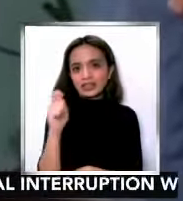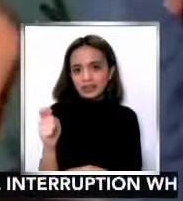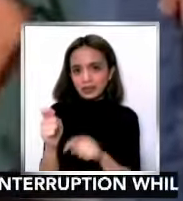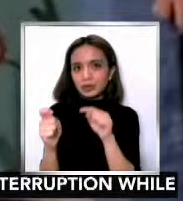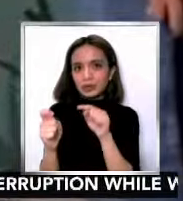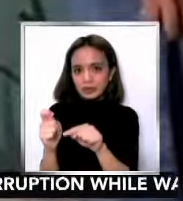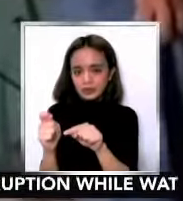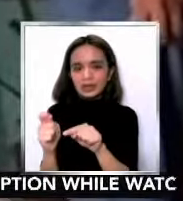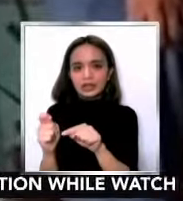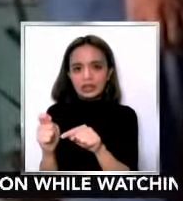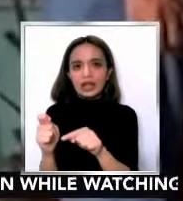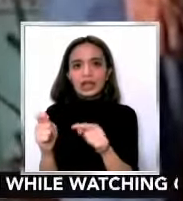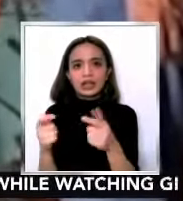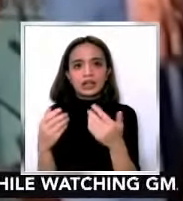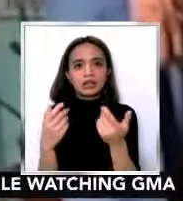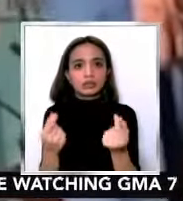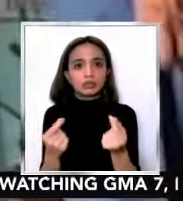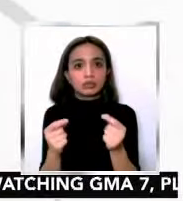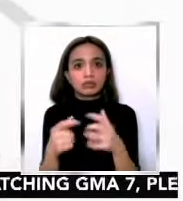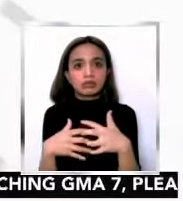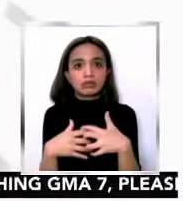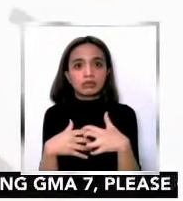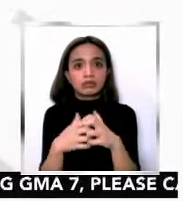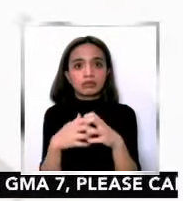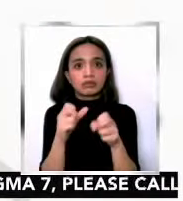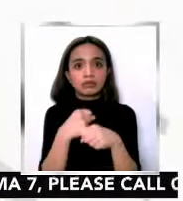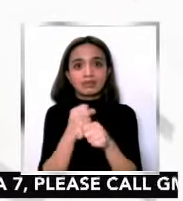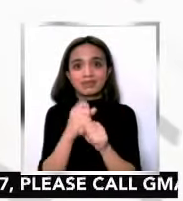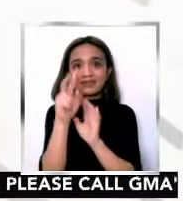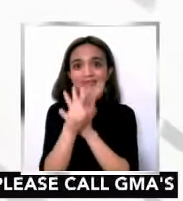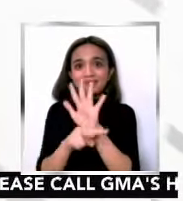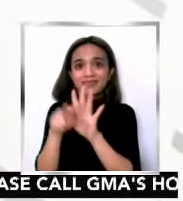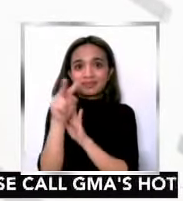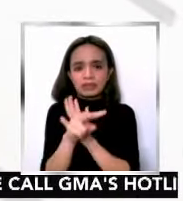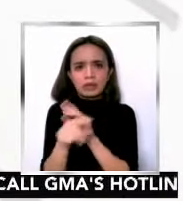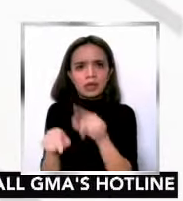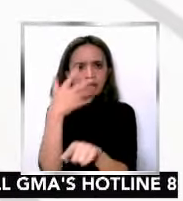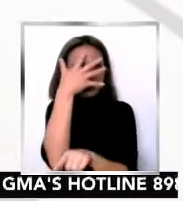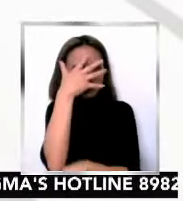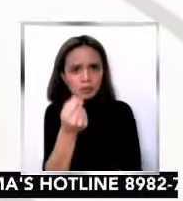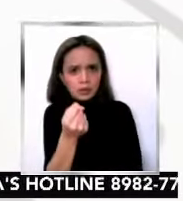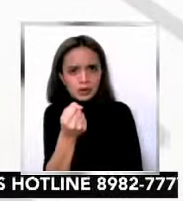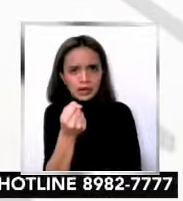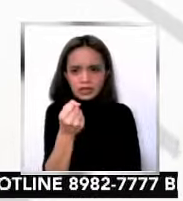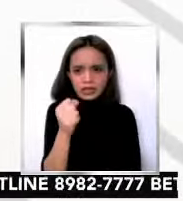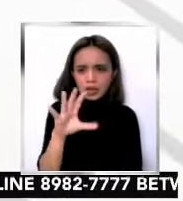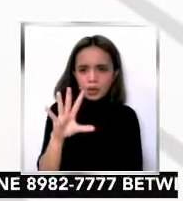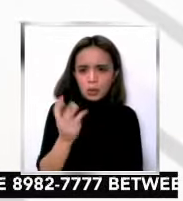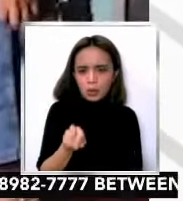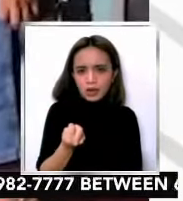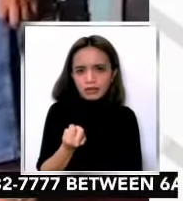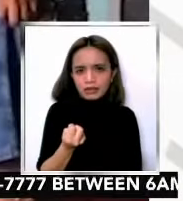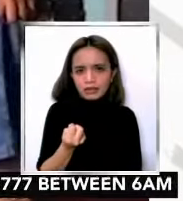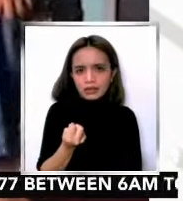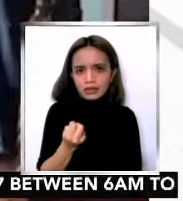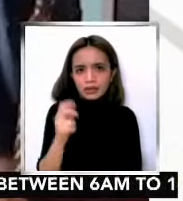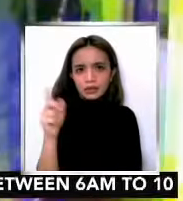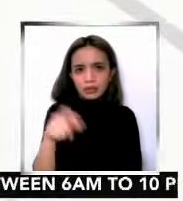Soria na mabuo ang kanyang entry. Kabisado nila ang timing kung kailan ilalaglag ang sombrero,